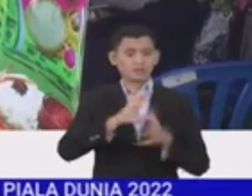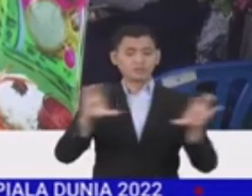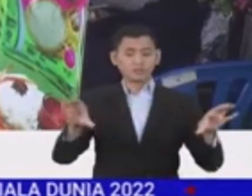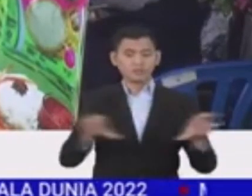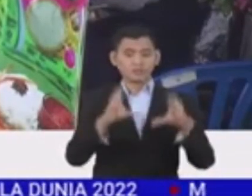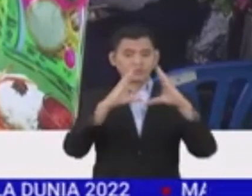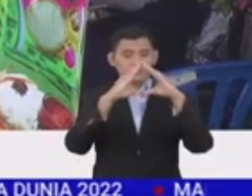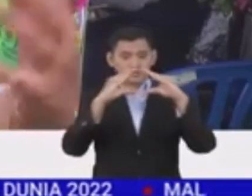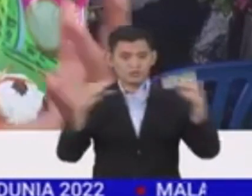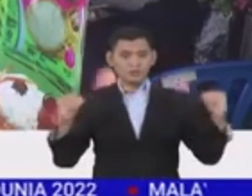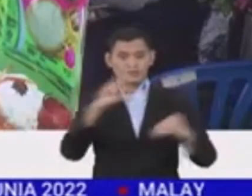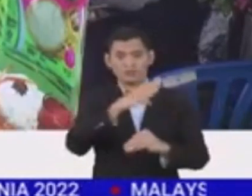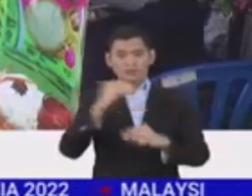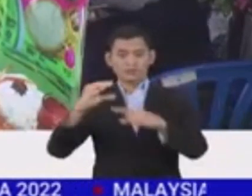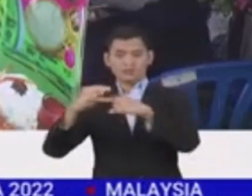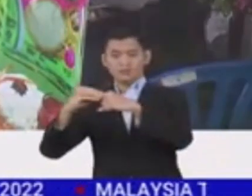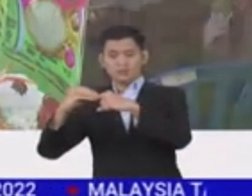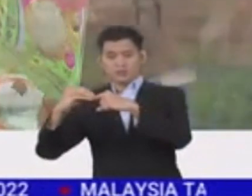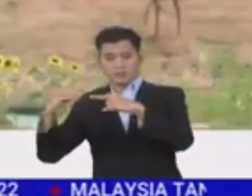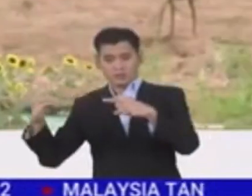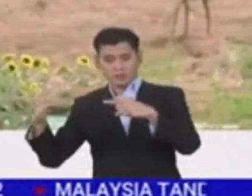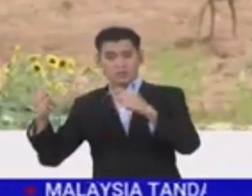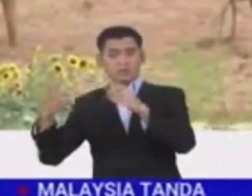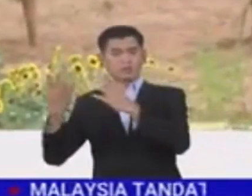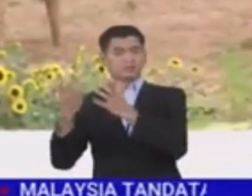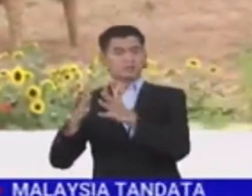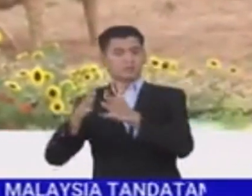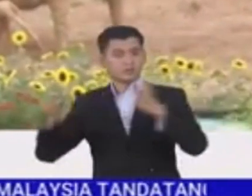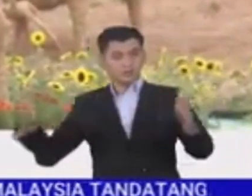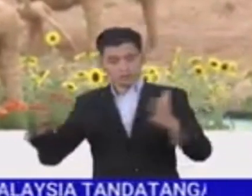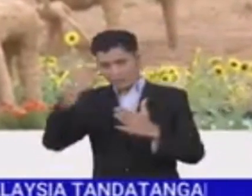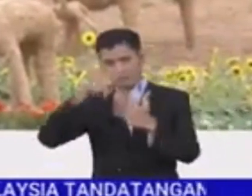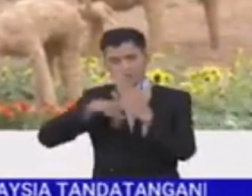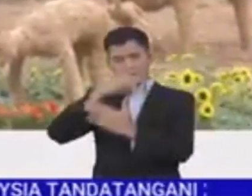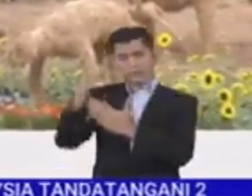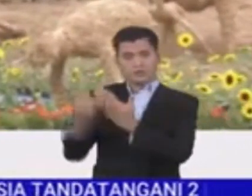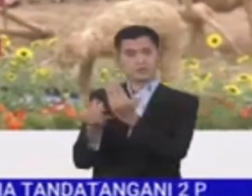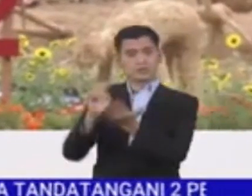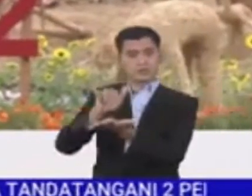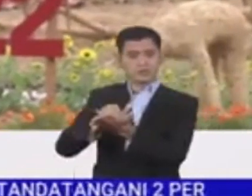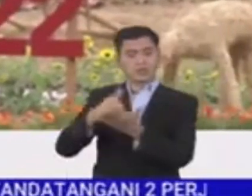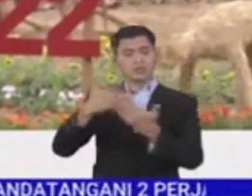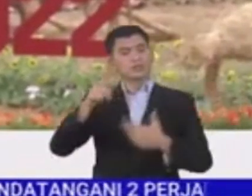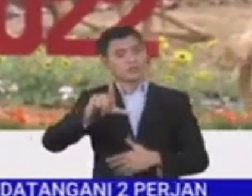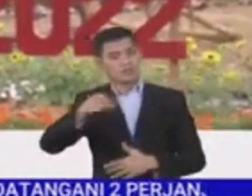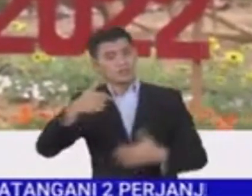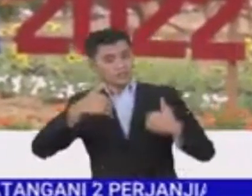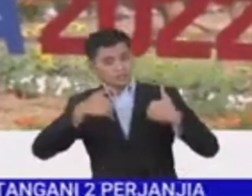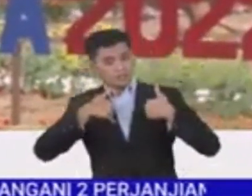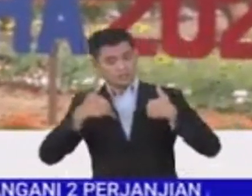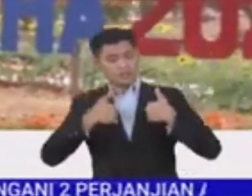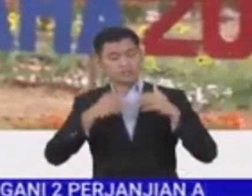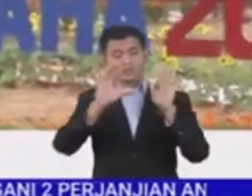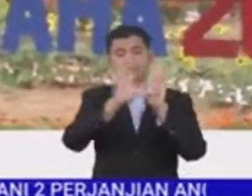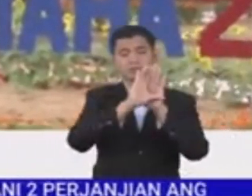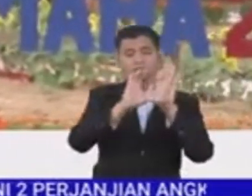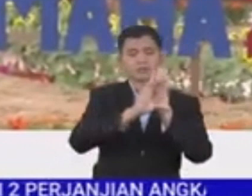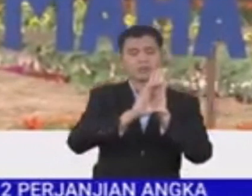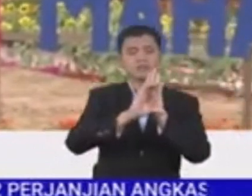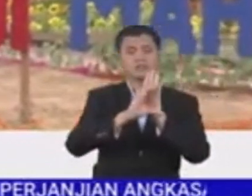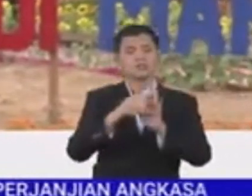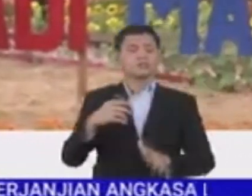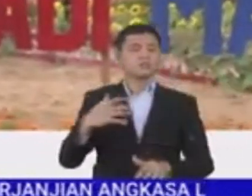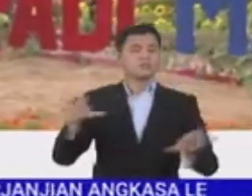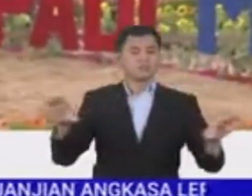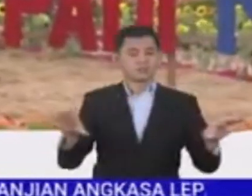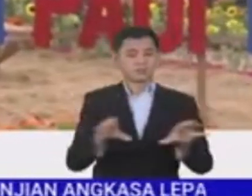juga udang galah lah daripada projek udang kita. Selain itu, antara tarikan lain di laman ini adalah arca jerami padi yang